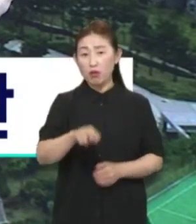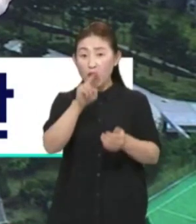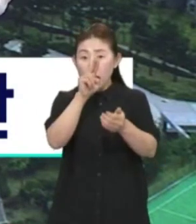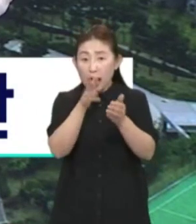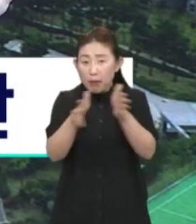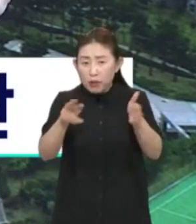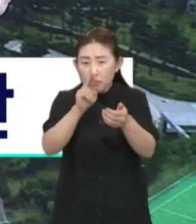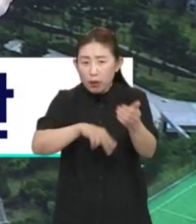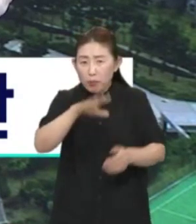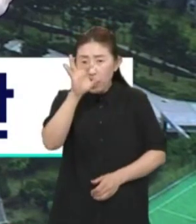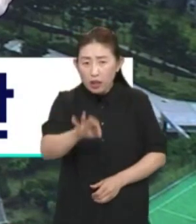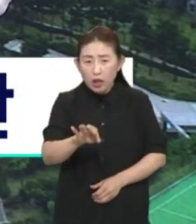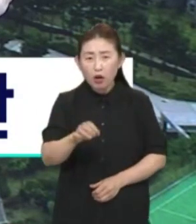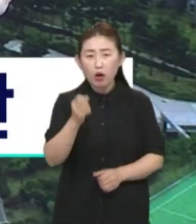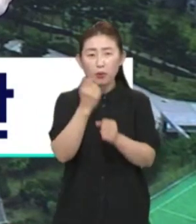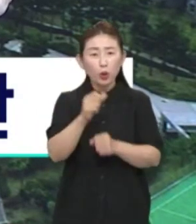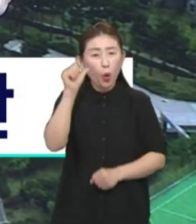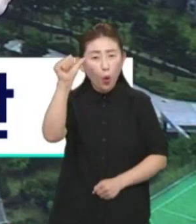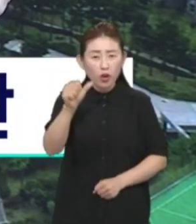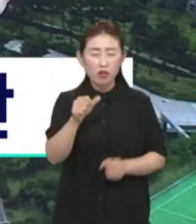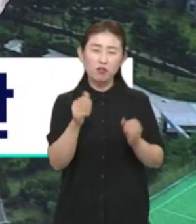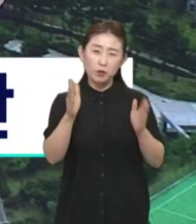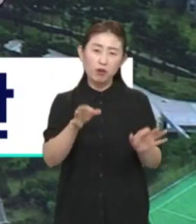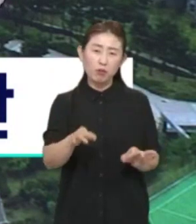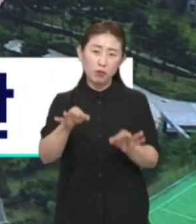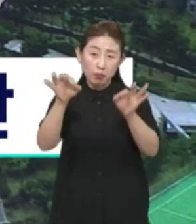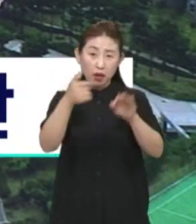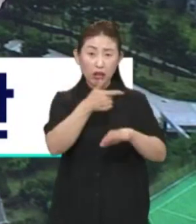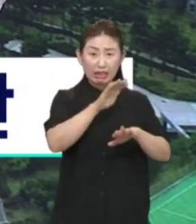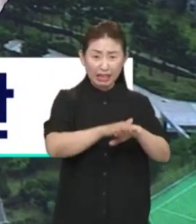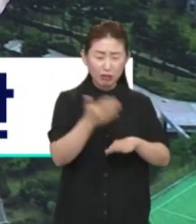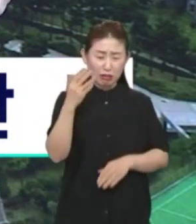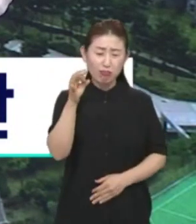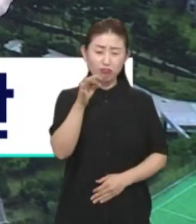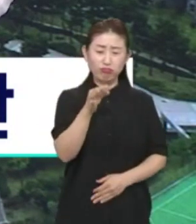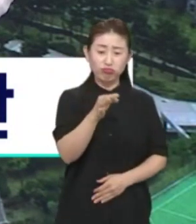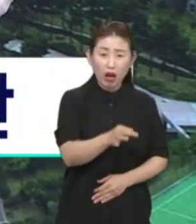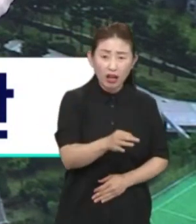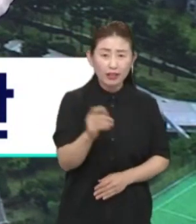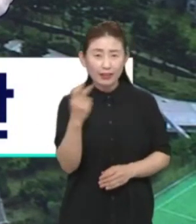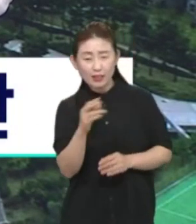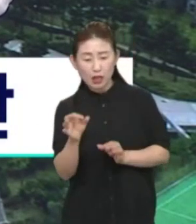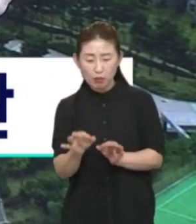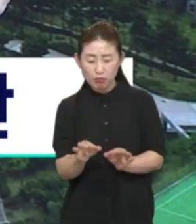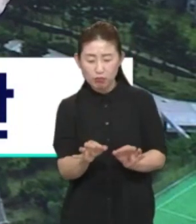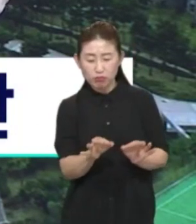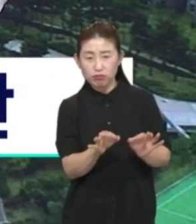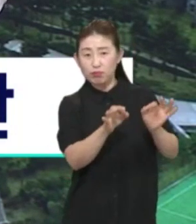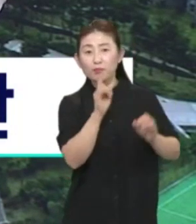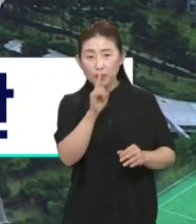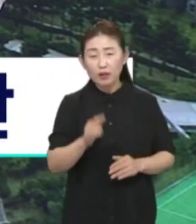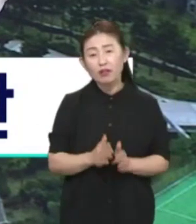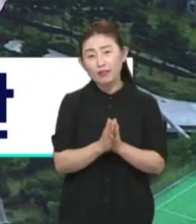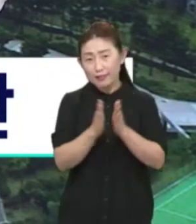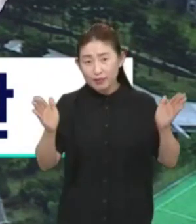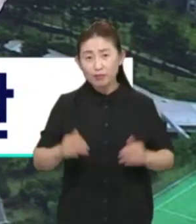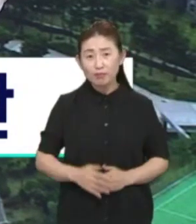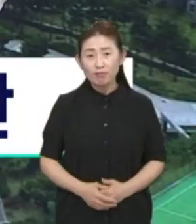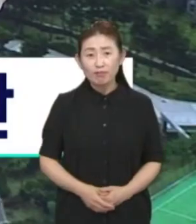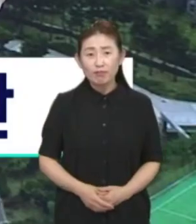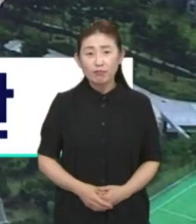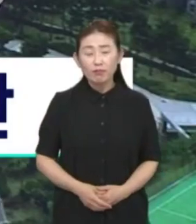세종시도 아파트 매매가가 5개월째 상승했고 대전도 바닥을 찍고 오름세로 전환되고 있다는 분석입니다. 류재일